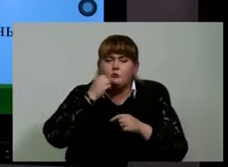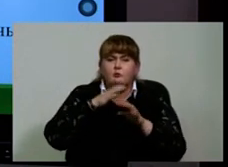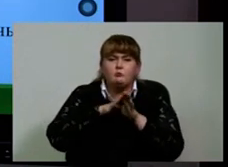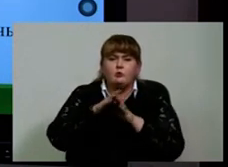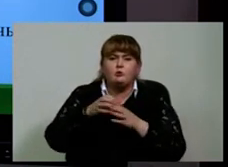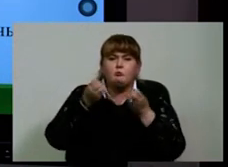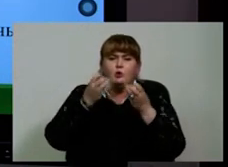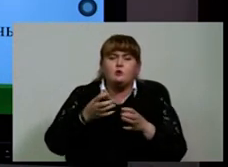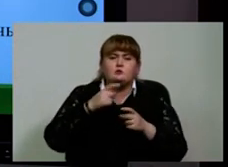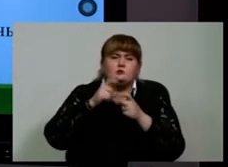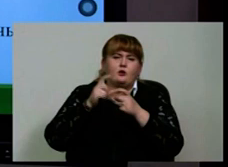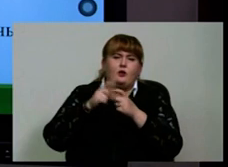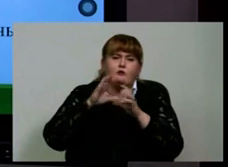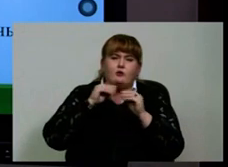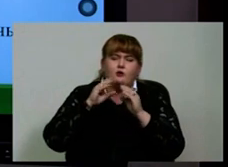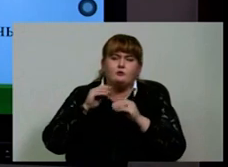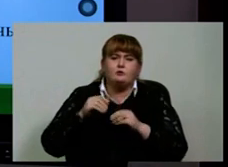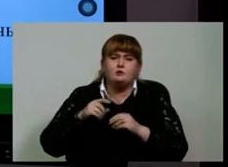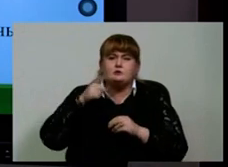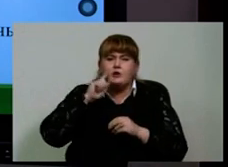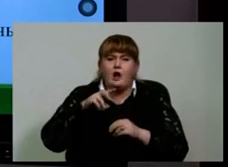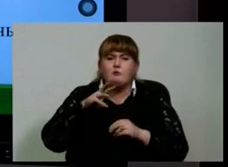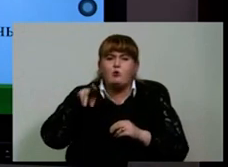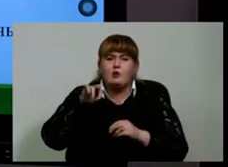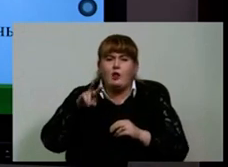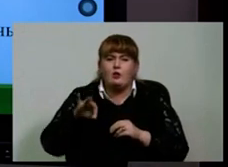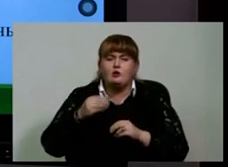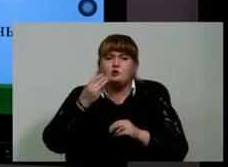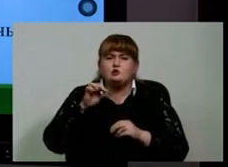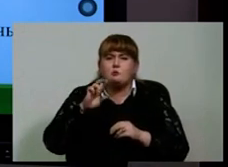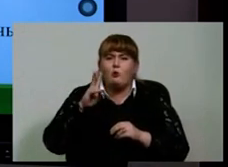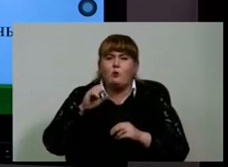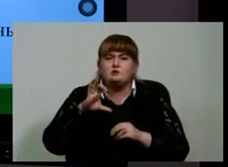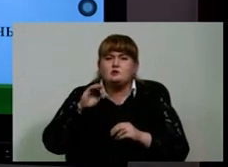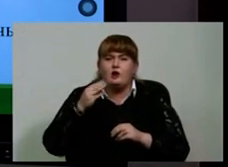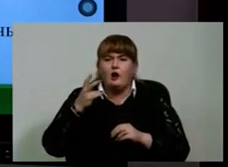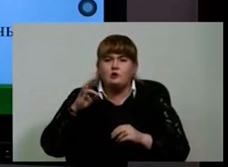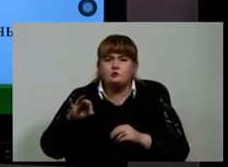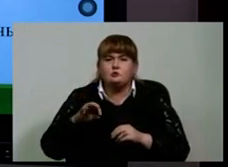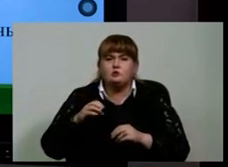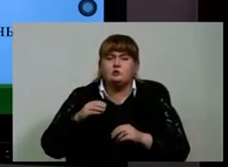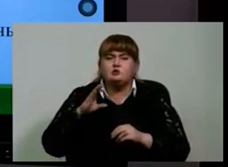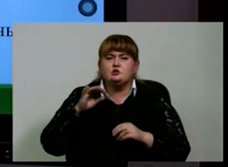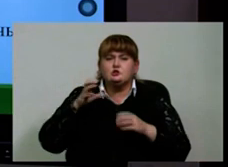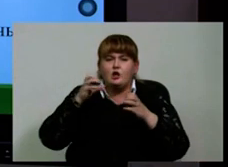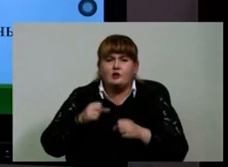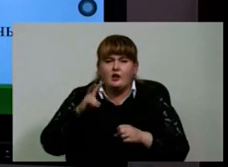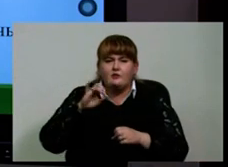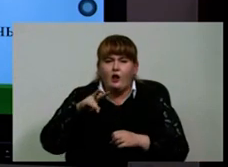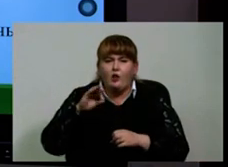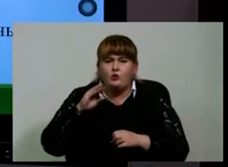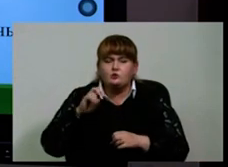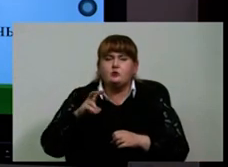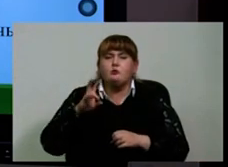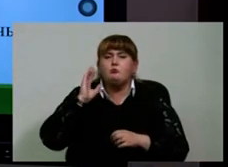наполнена просторечиями. «Знамо дело», «Шибко уж страшно», «Штаны наложил». Шурка, как